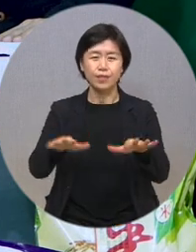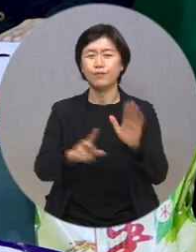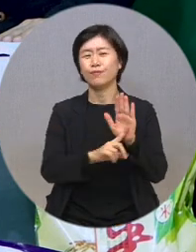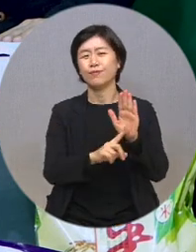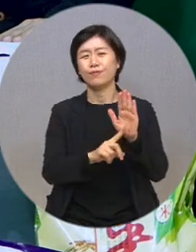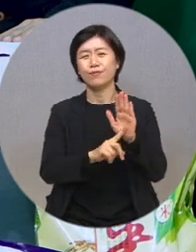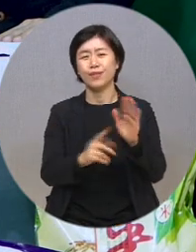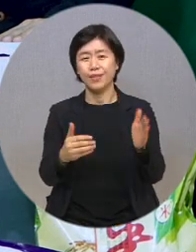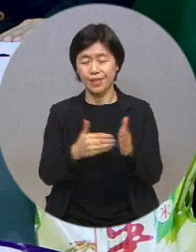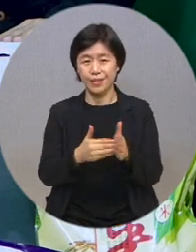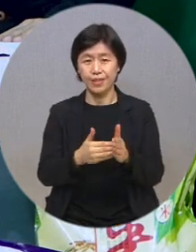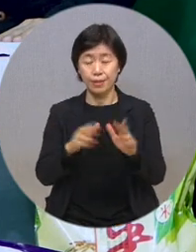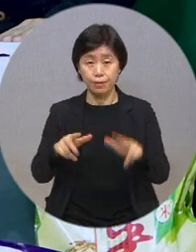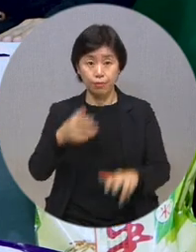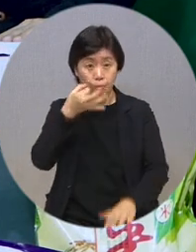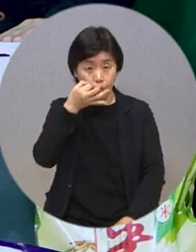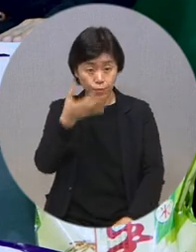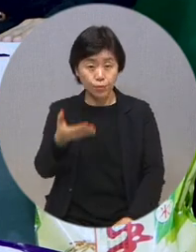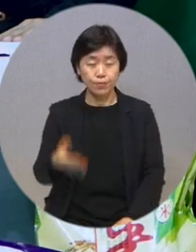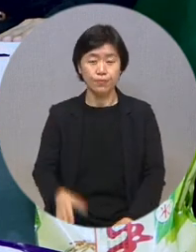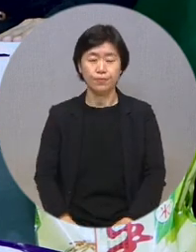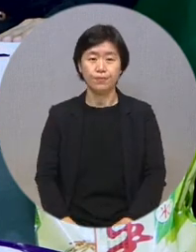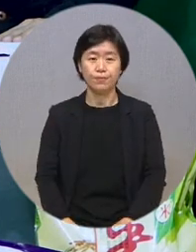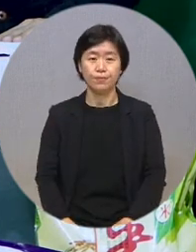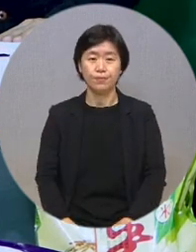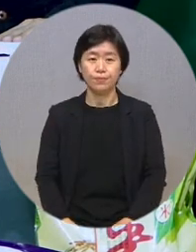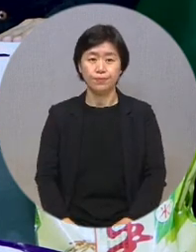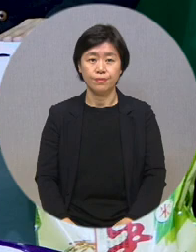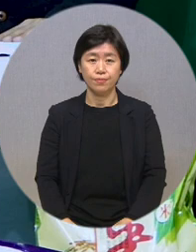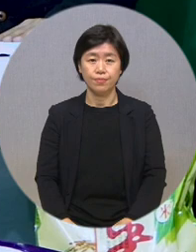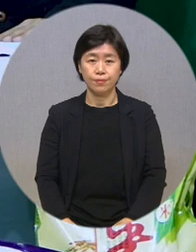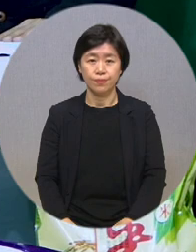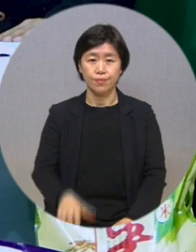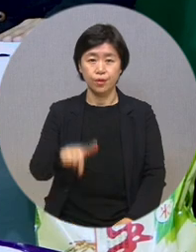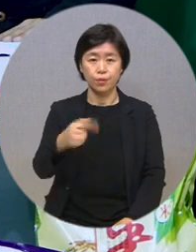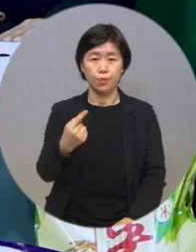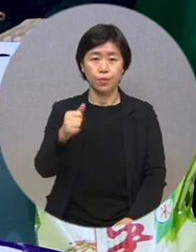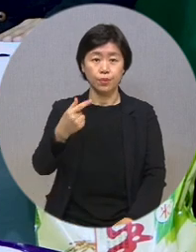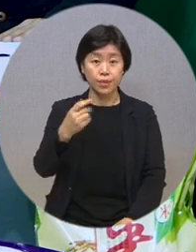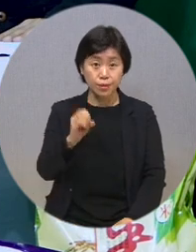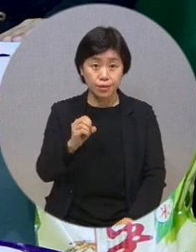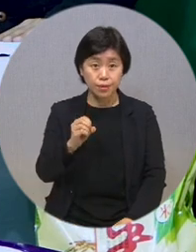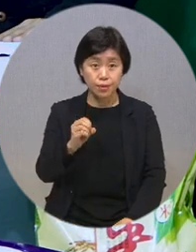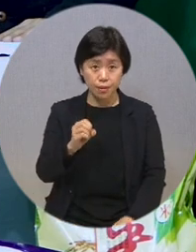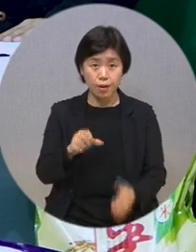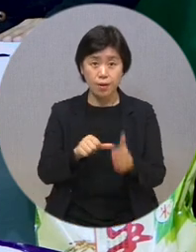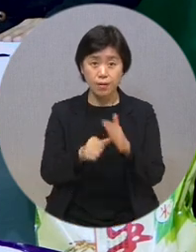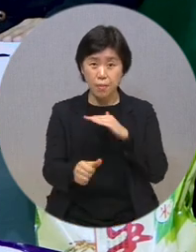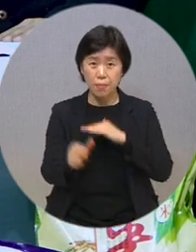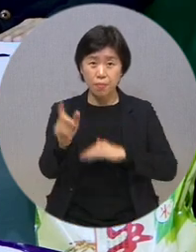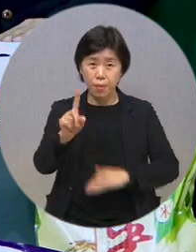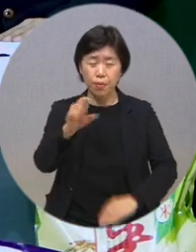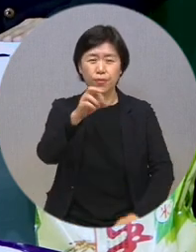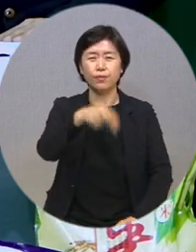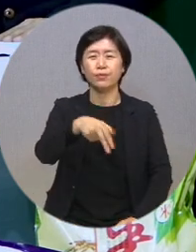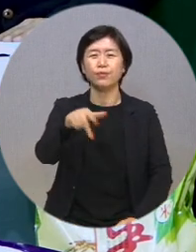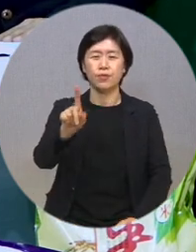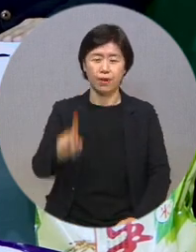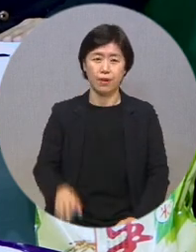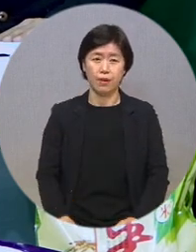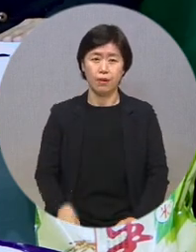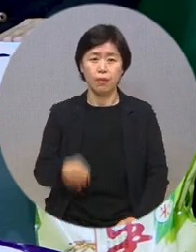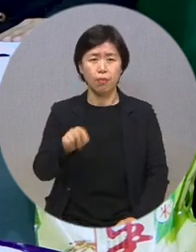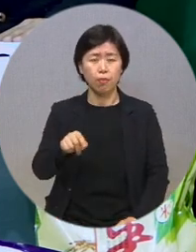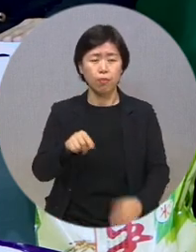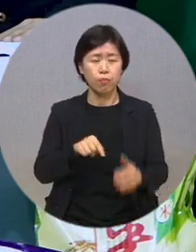직접 여러분들에게 이렇게 눈으로 보여드리고 있는데요. 고흥하면 정말 유자잖아요. 아. 근데 고흥 유자가 왜